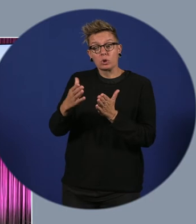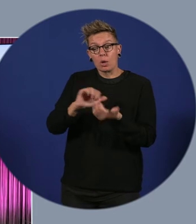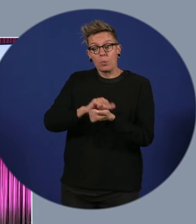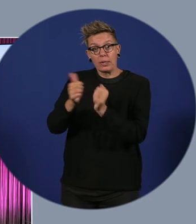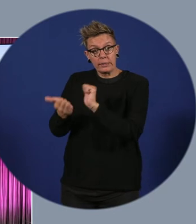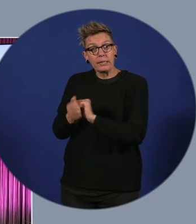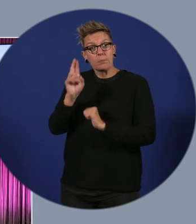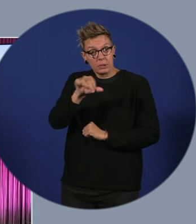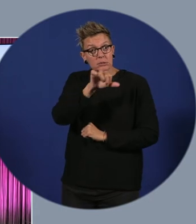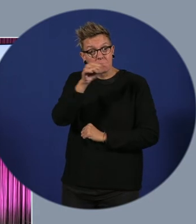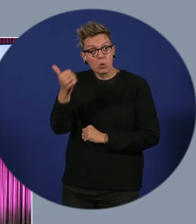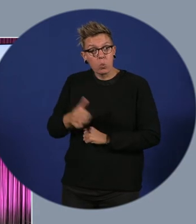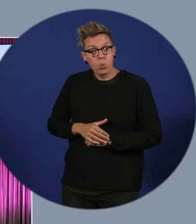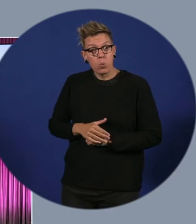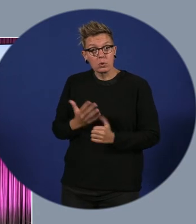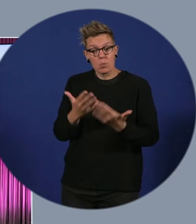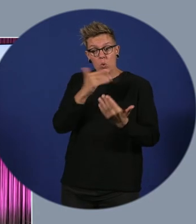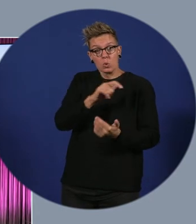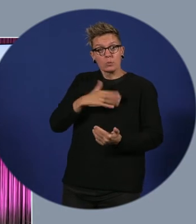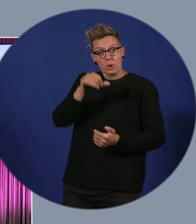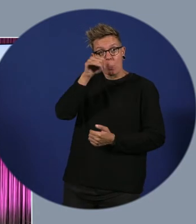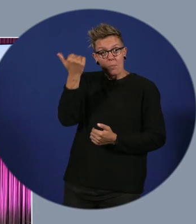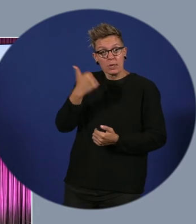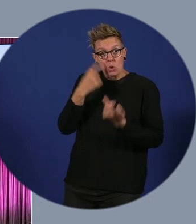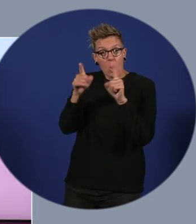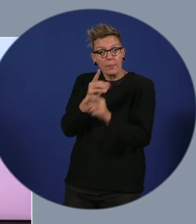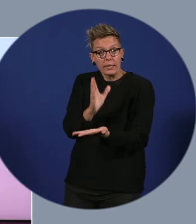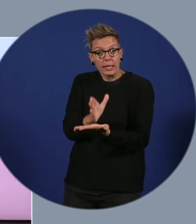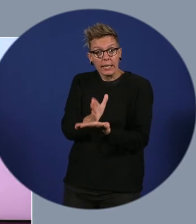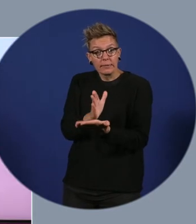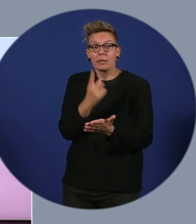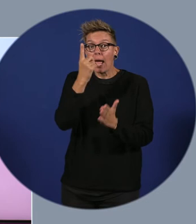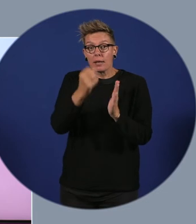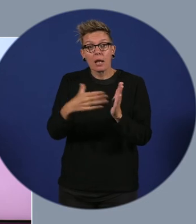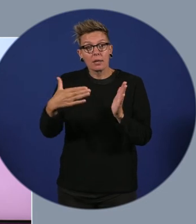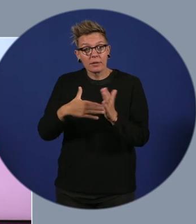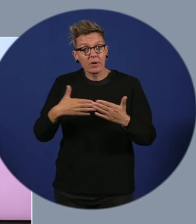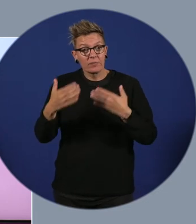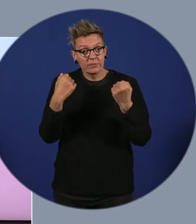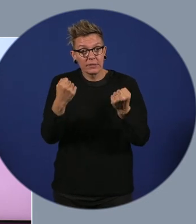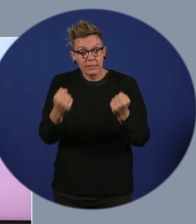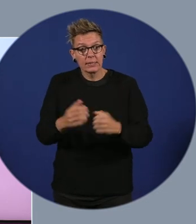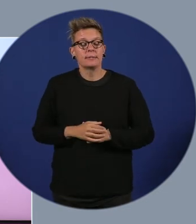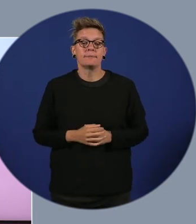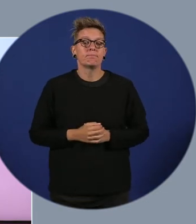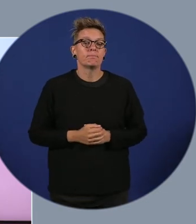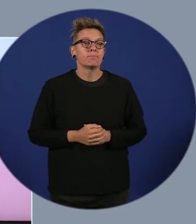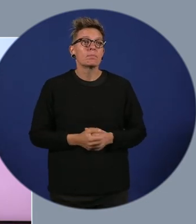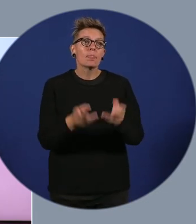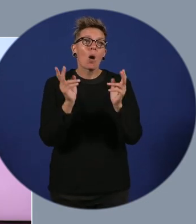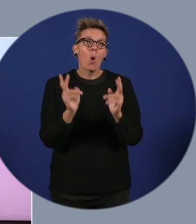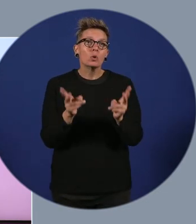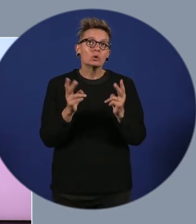är svårt och komplext. Och det har de ju väldigt mycket rätt i. Så att det är ett skäl. Och sen tror jag också att